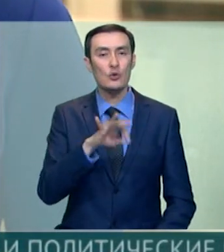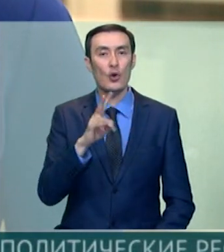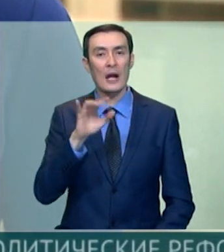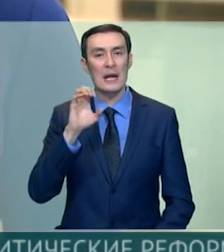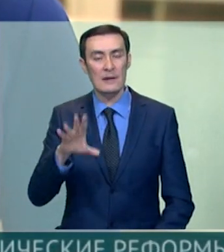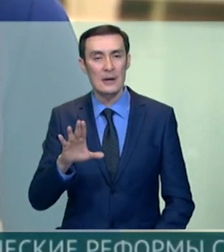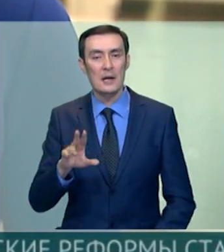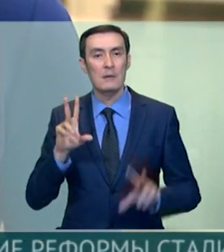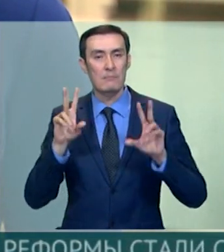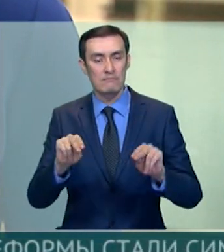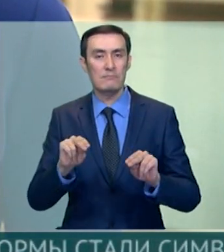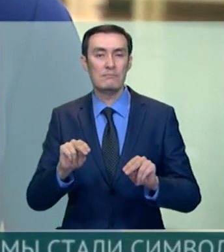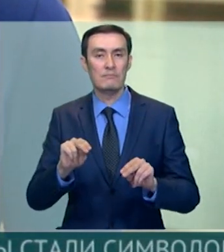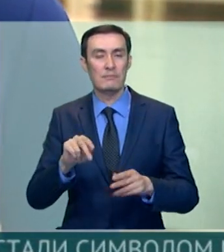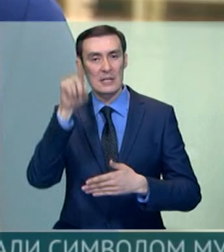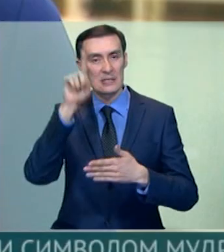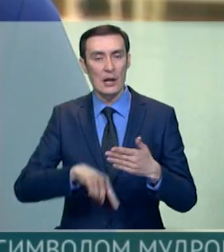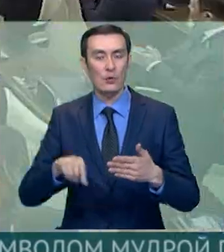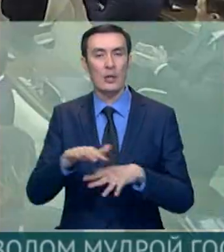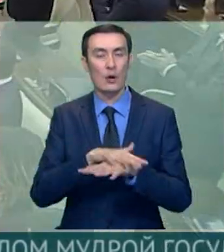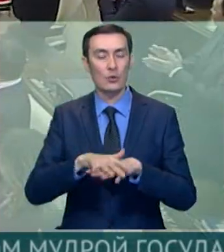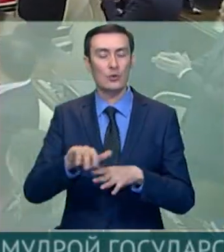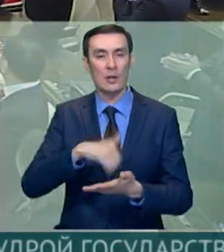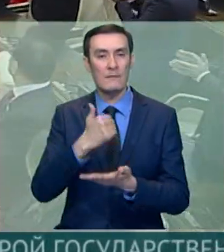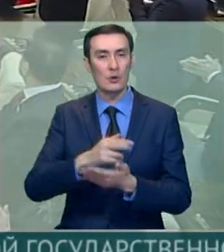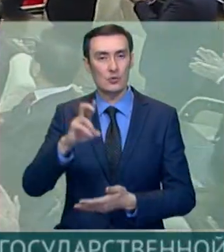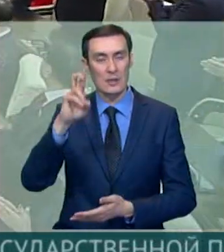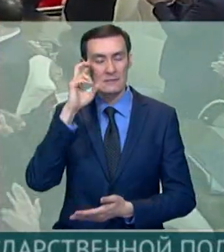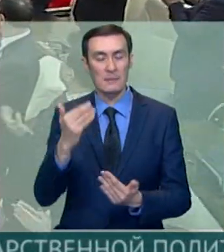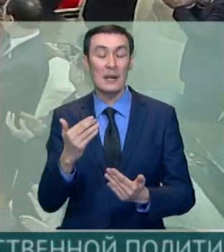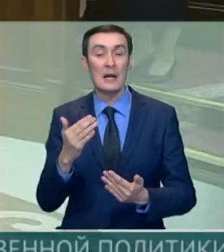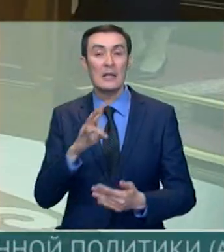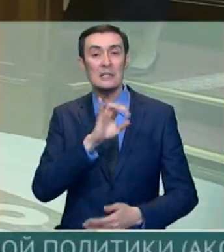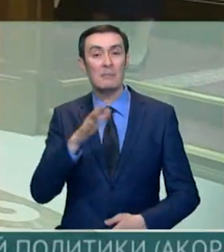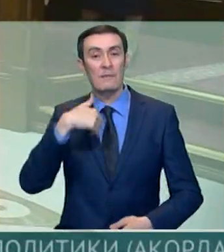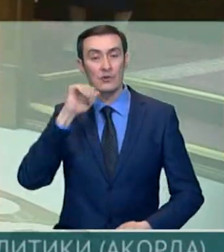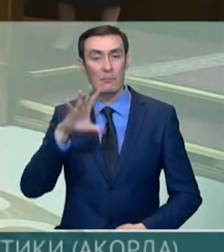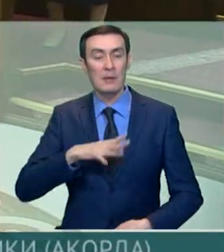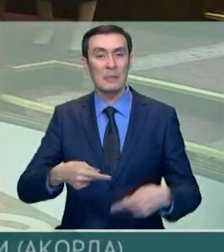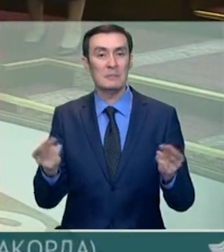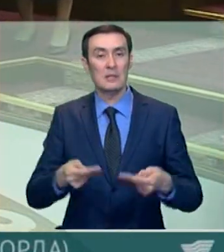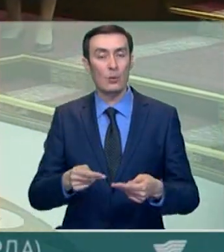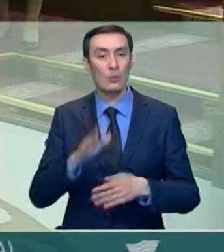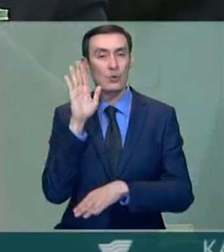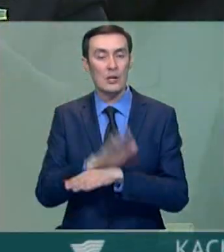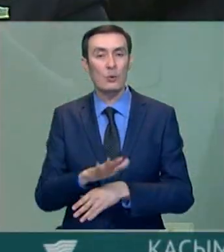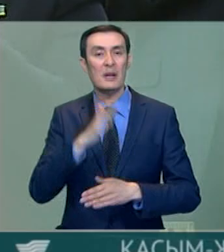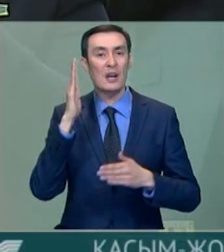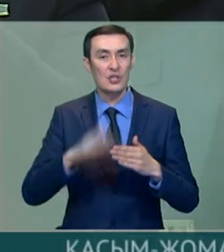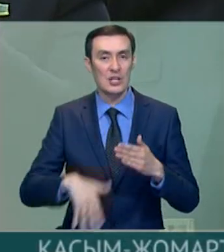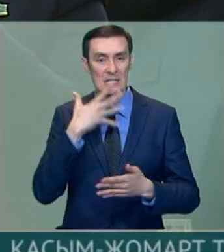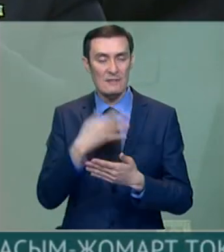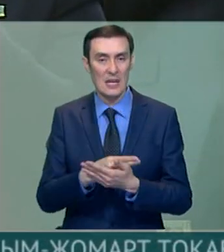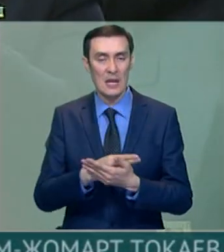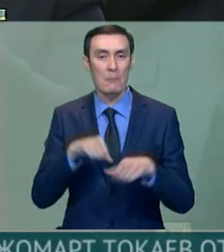Токаев принес присягу народу Казахстана и стал президентом страны. Накануне Нурсултан Назарбаев подписал указ о прекращении